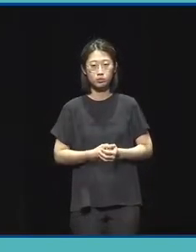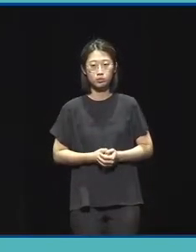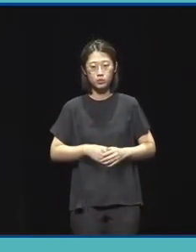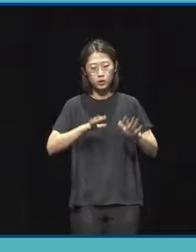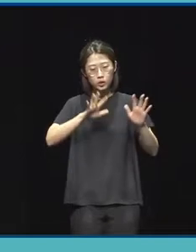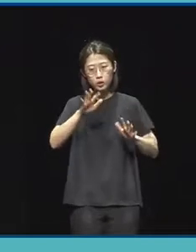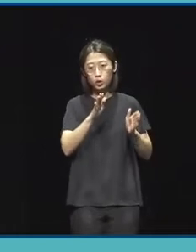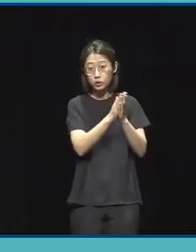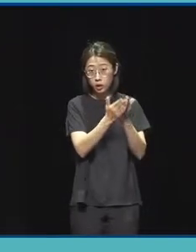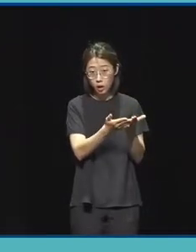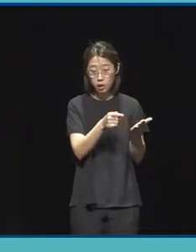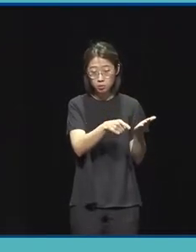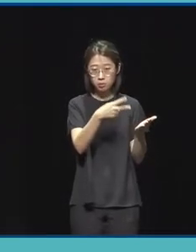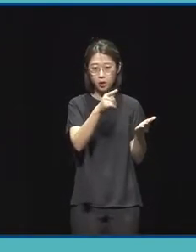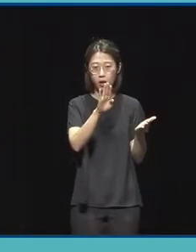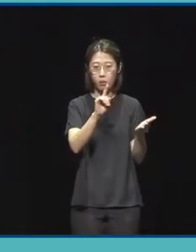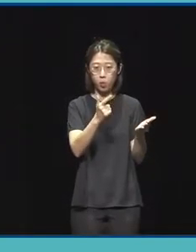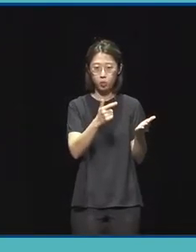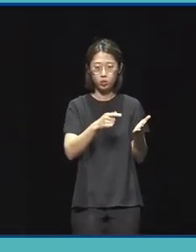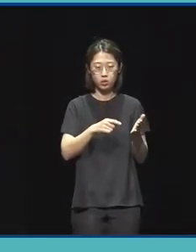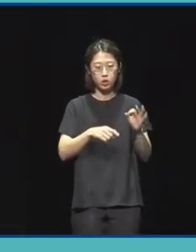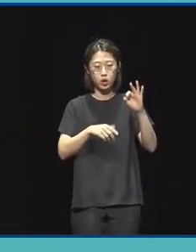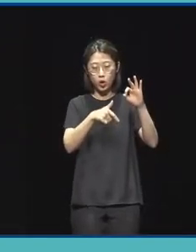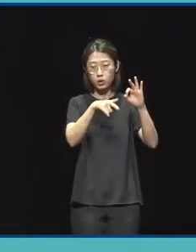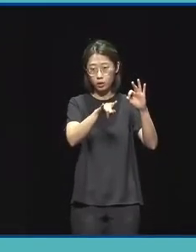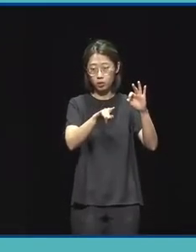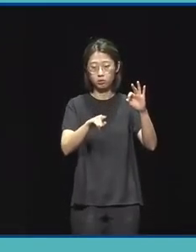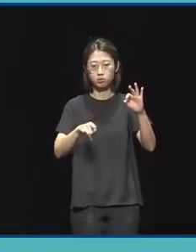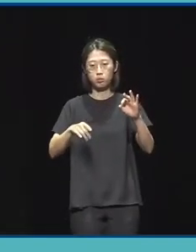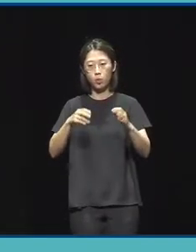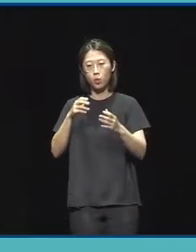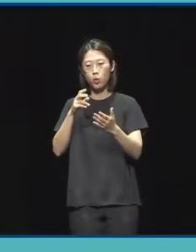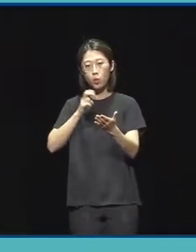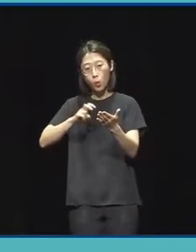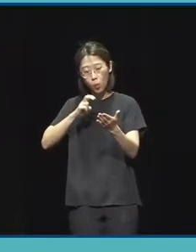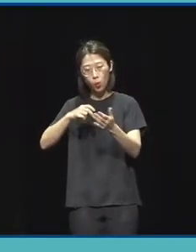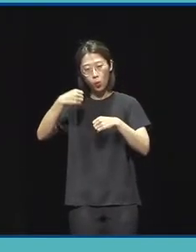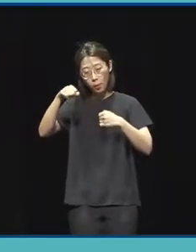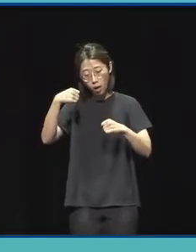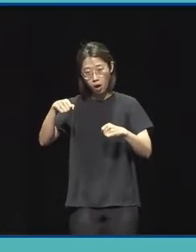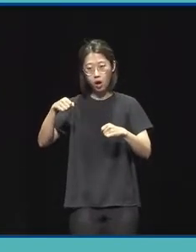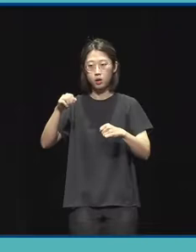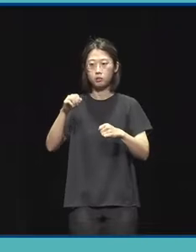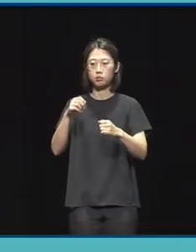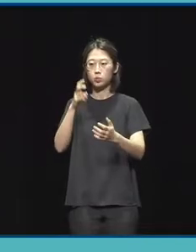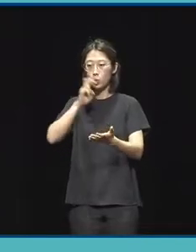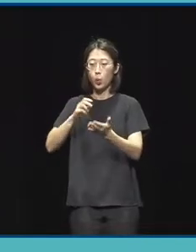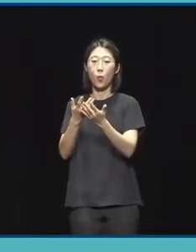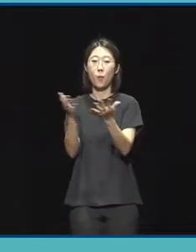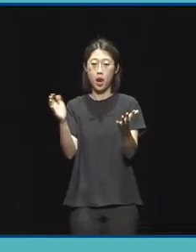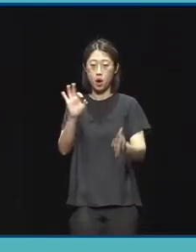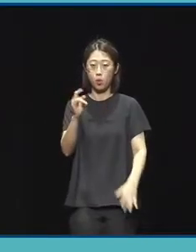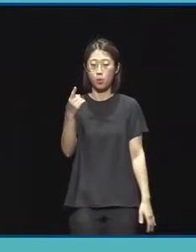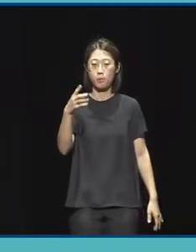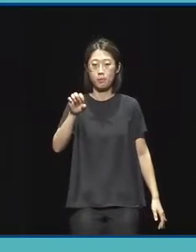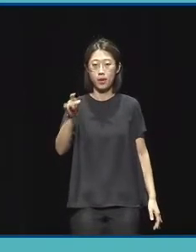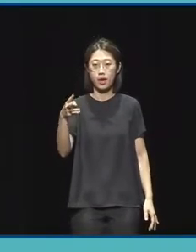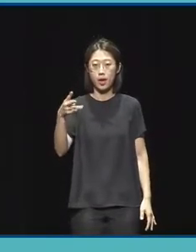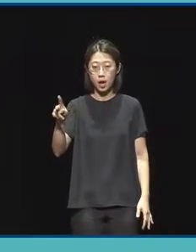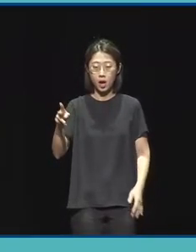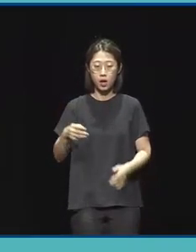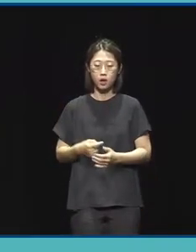연극은 매년 10개 작품 그리고 창작 뮤지컬과 창작 오페라 분야는 작가와